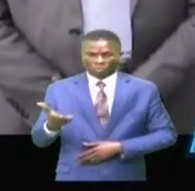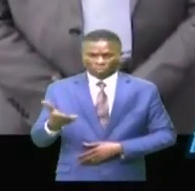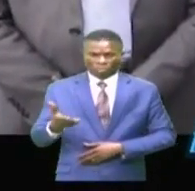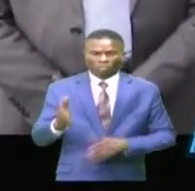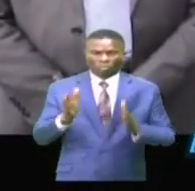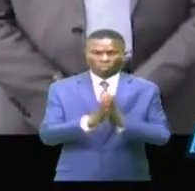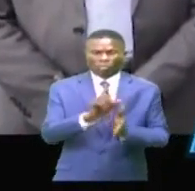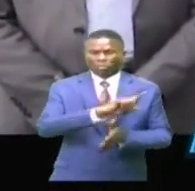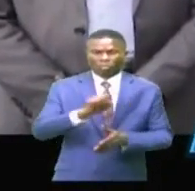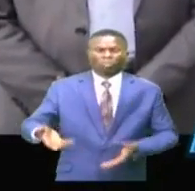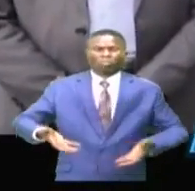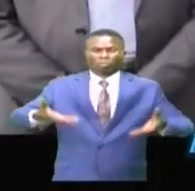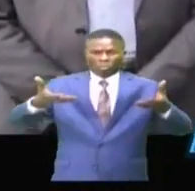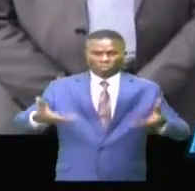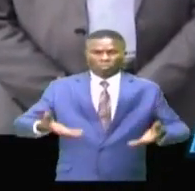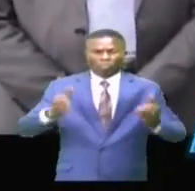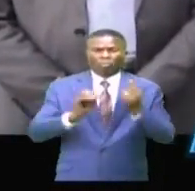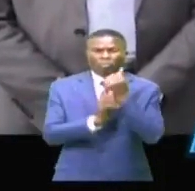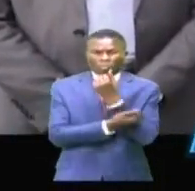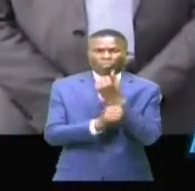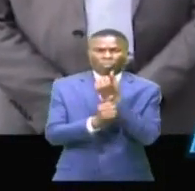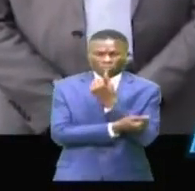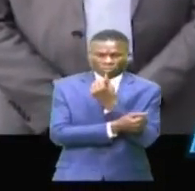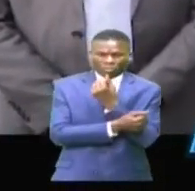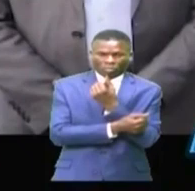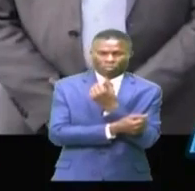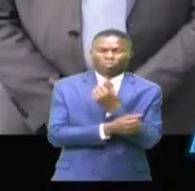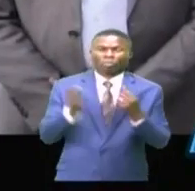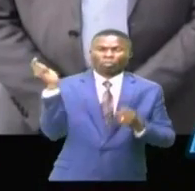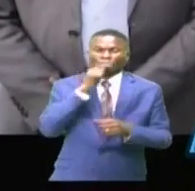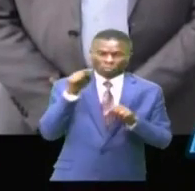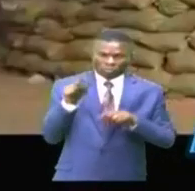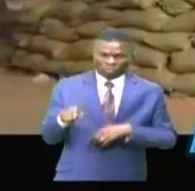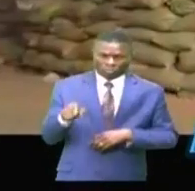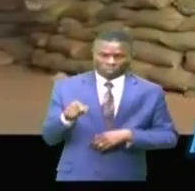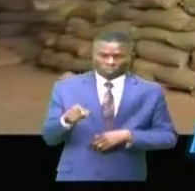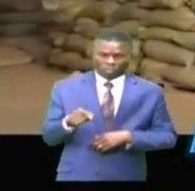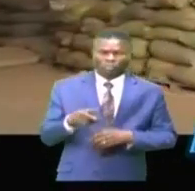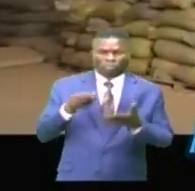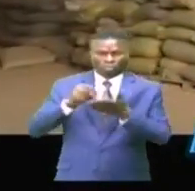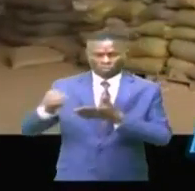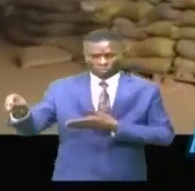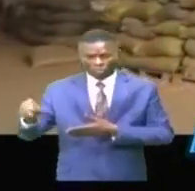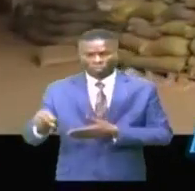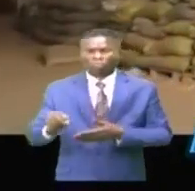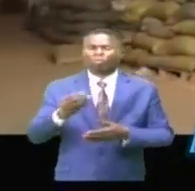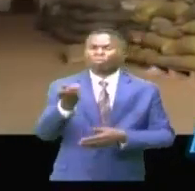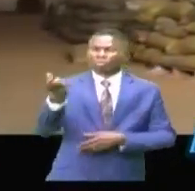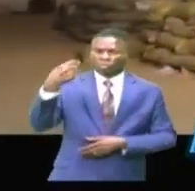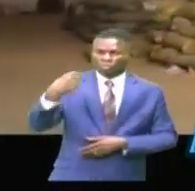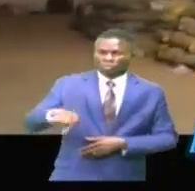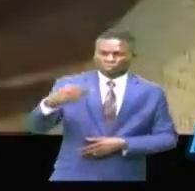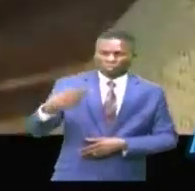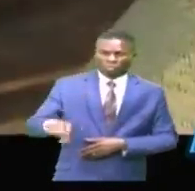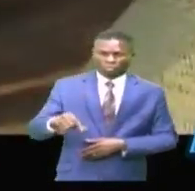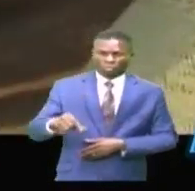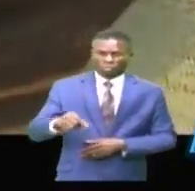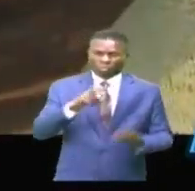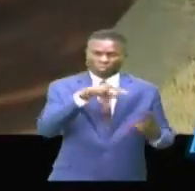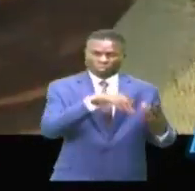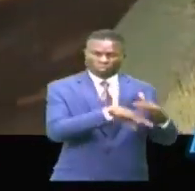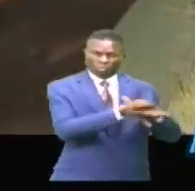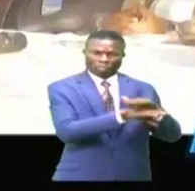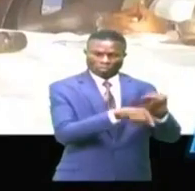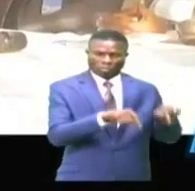10000 tonnes de maïs qui peuvent être produits ici il achète aussi des haricots qu'ils conditionnent ici